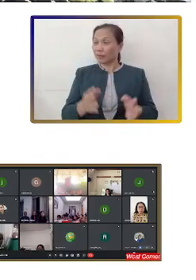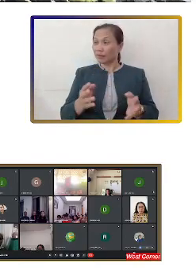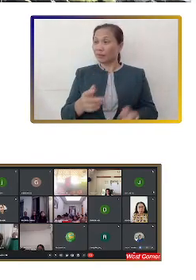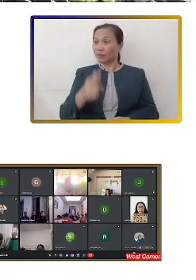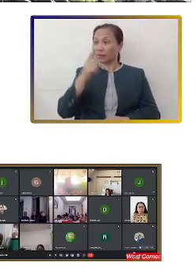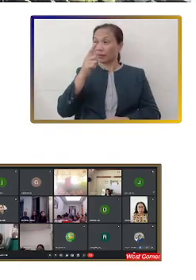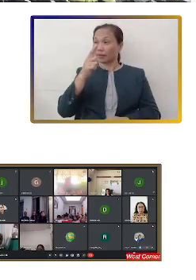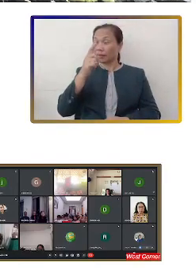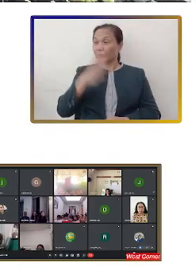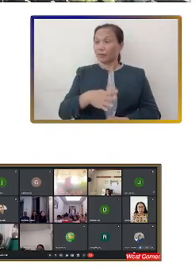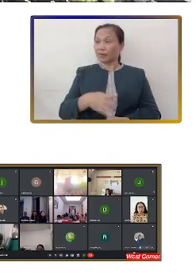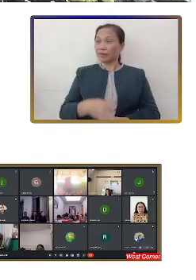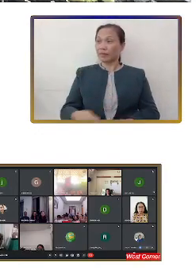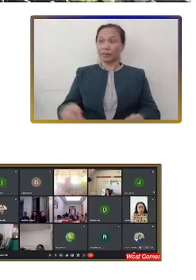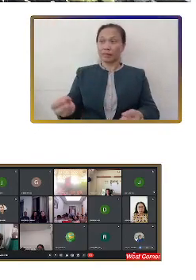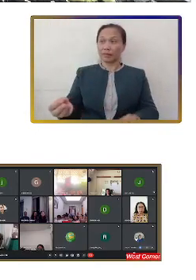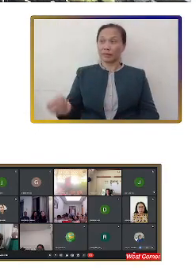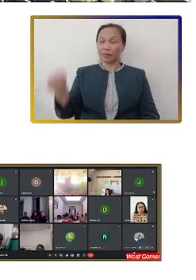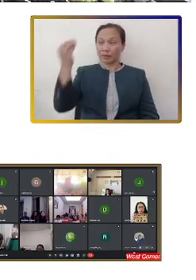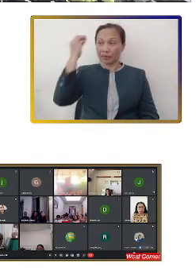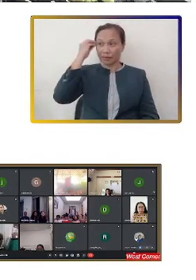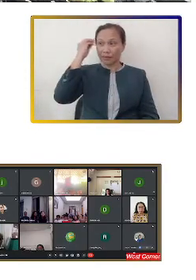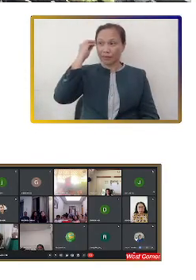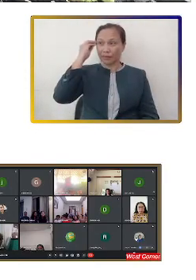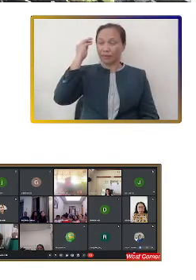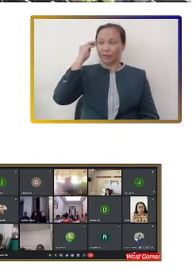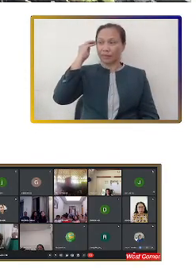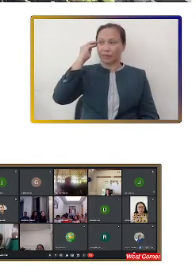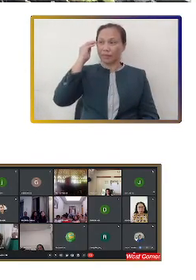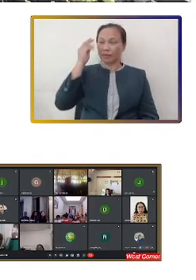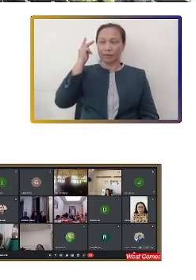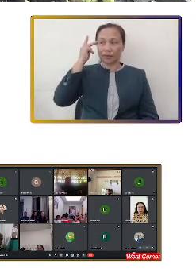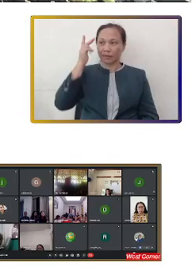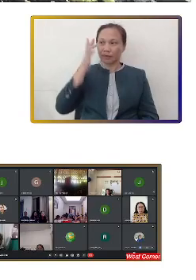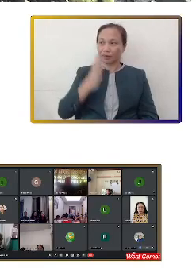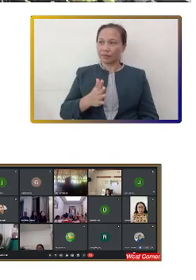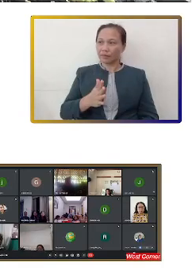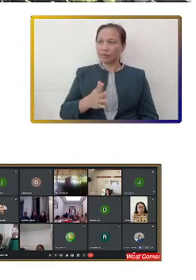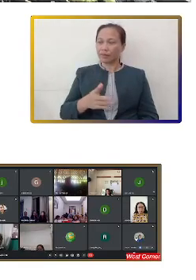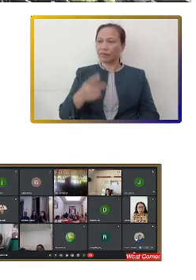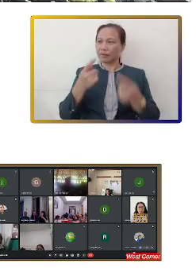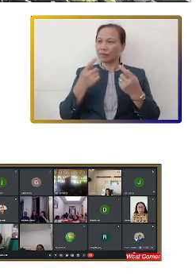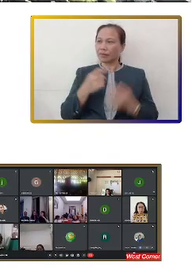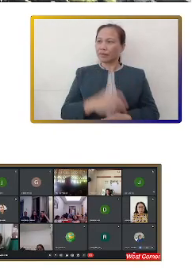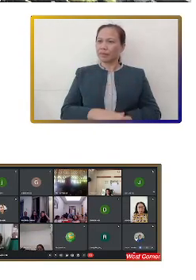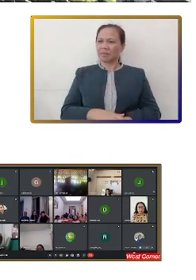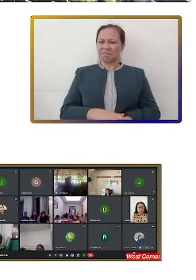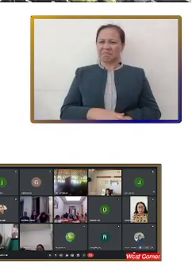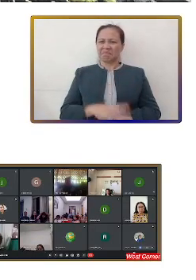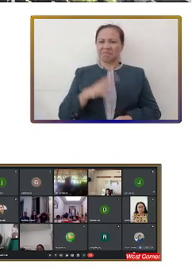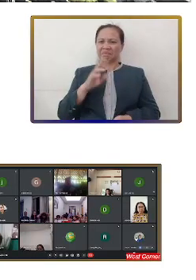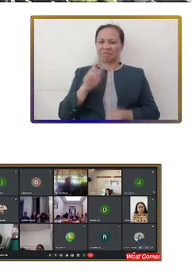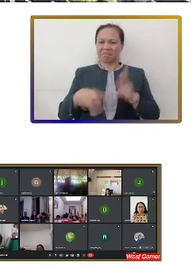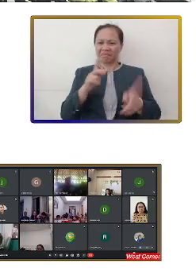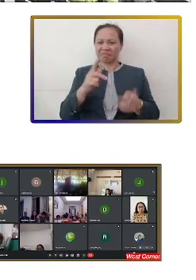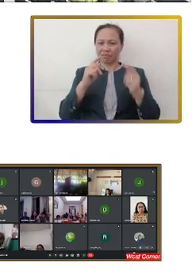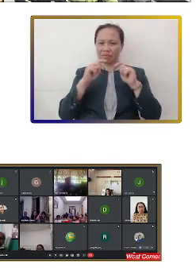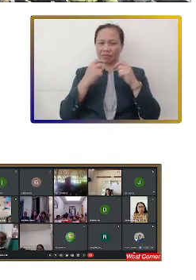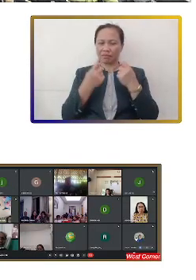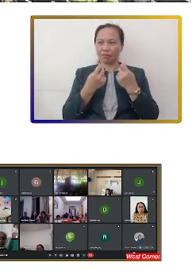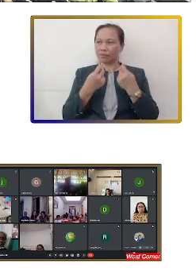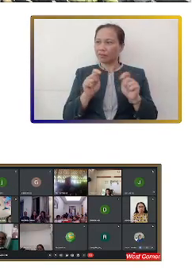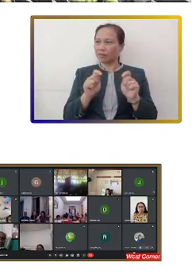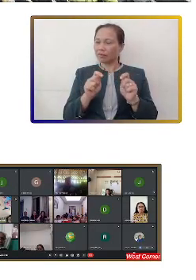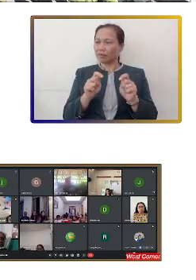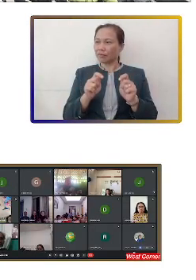pastor, which is the wisdom of God. So do you understand what I'm saying? You're trying to change the leadership. And if you're trying to